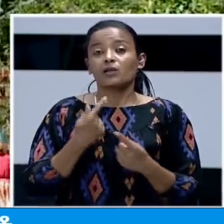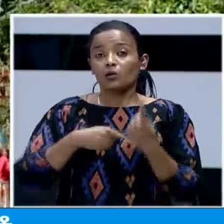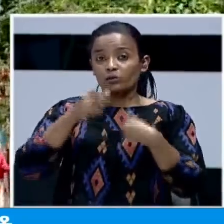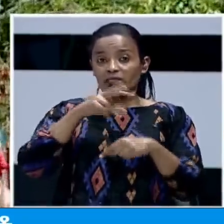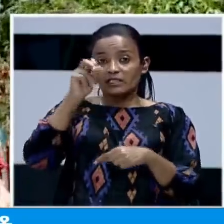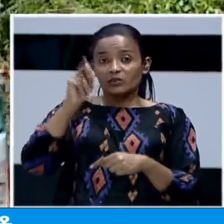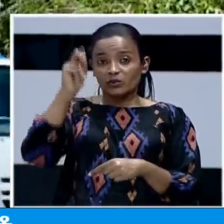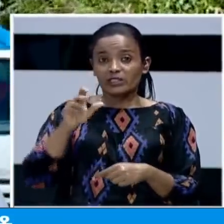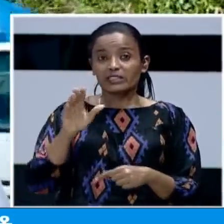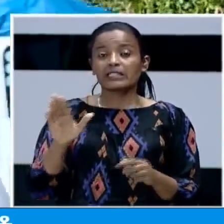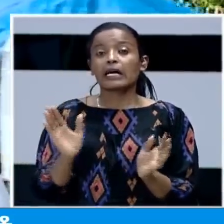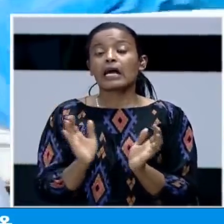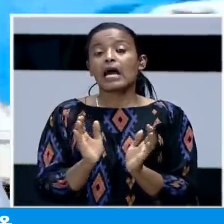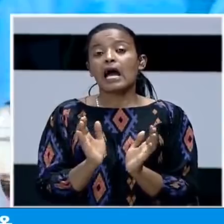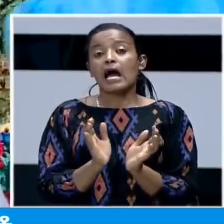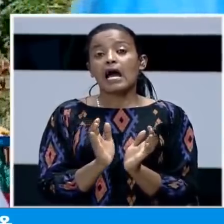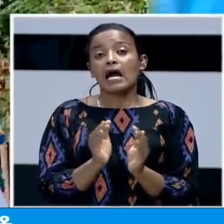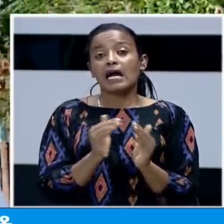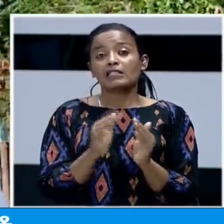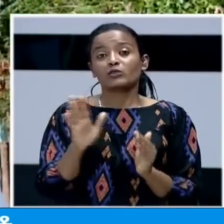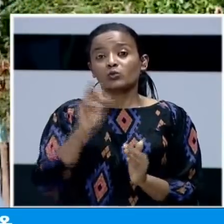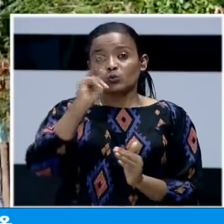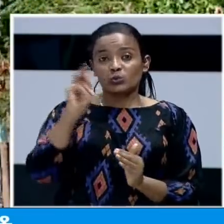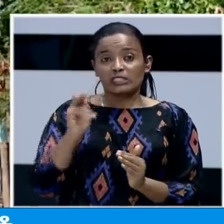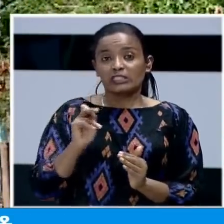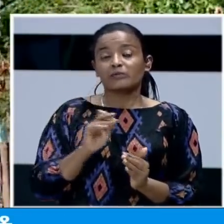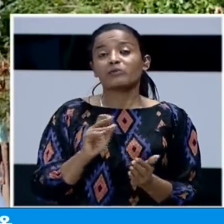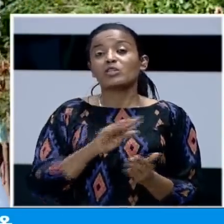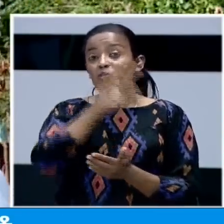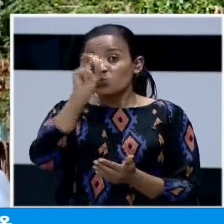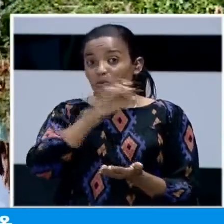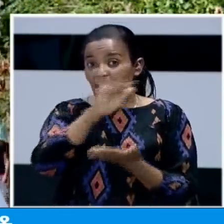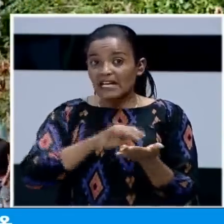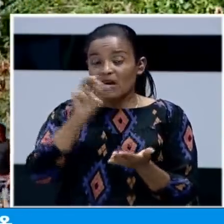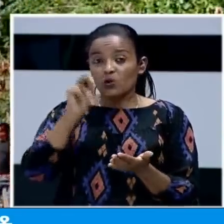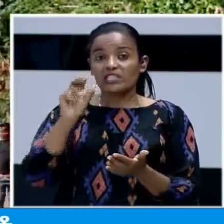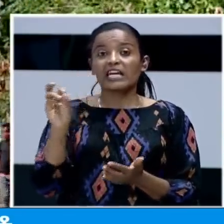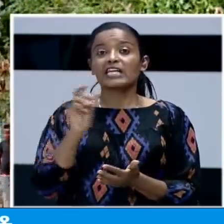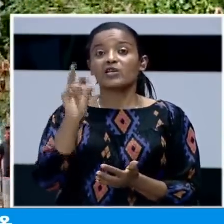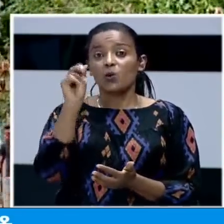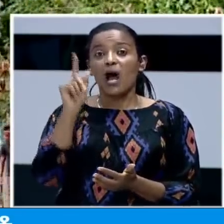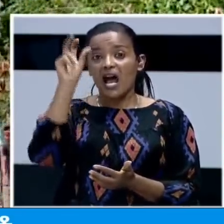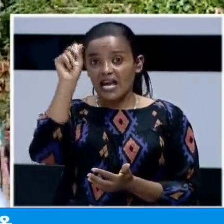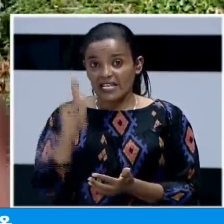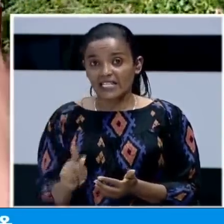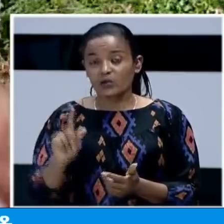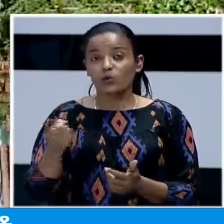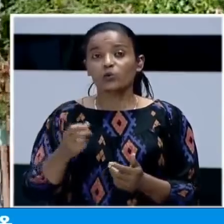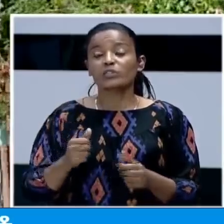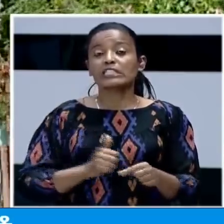وارد عدد قدم کاتر مع خل وارد حیوان خوینو آو قرائت من قصی و هزیل دلیلو در